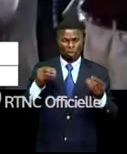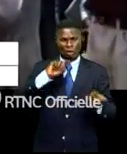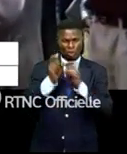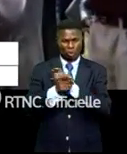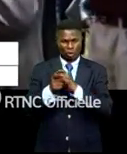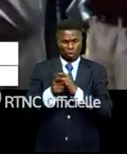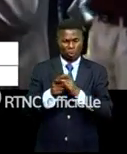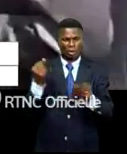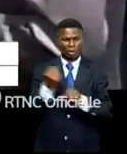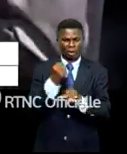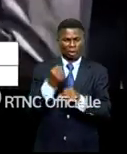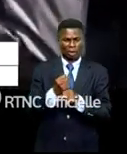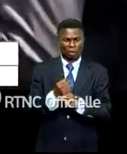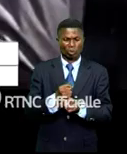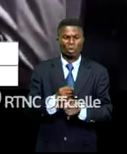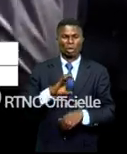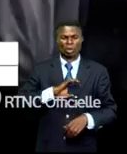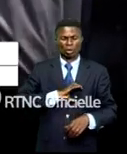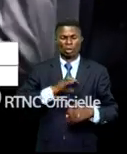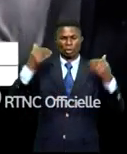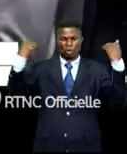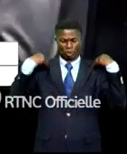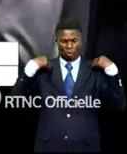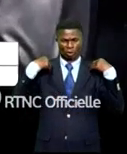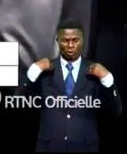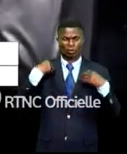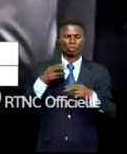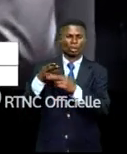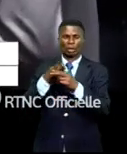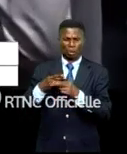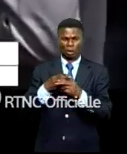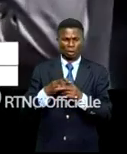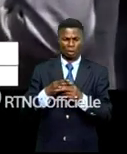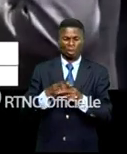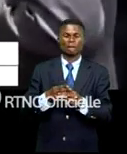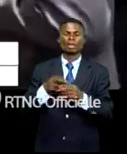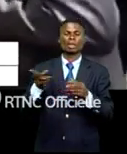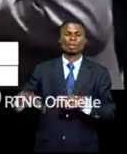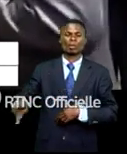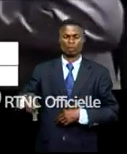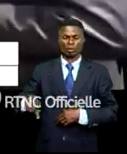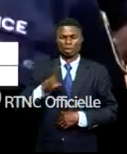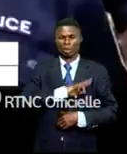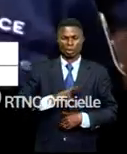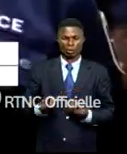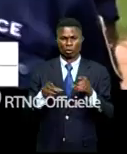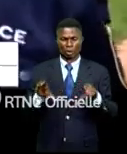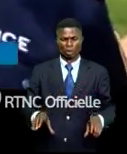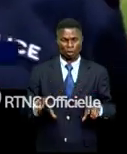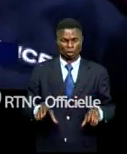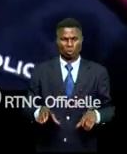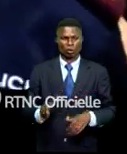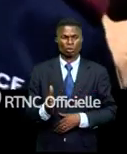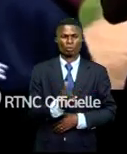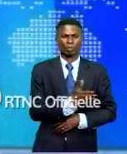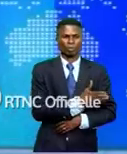la prestation des cadres et agents commis à la sécurité intérieure de la République démocratique du